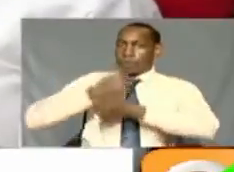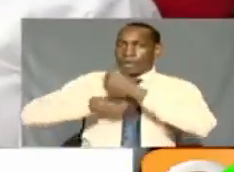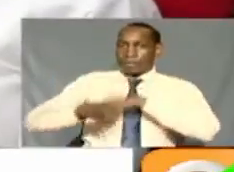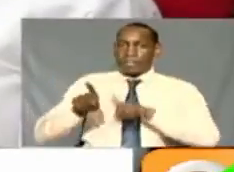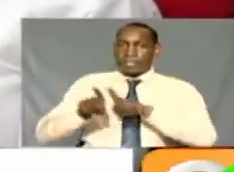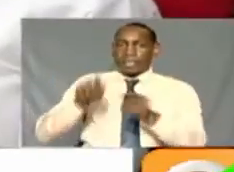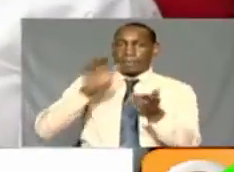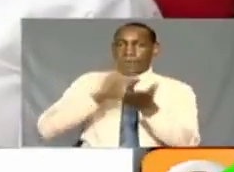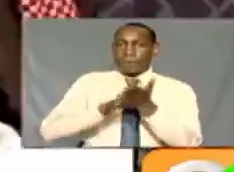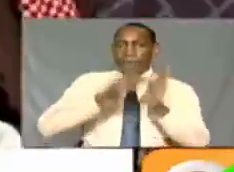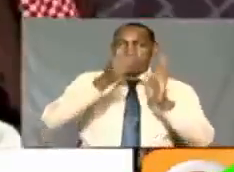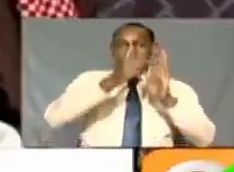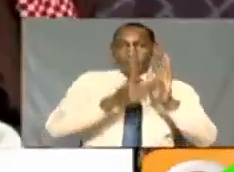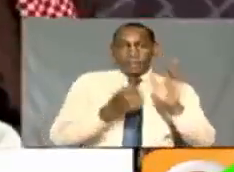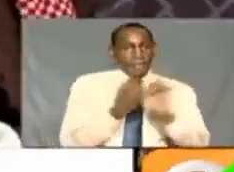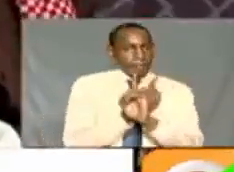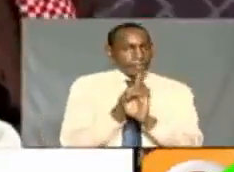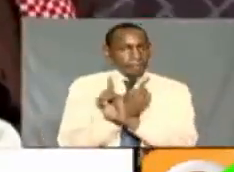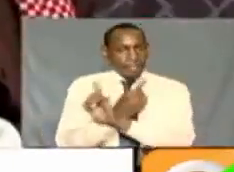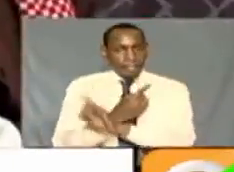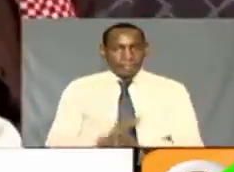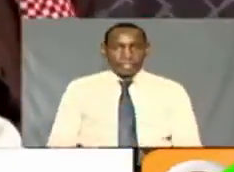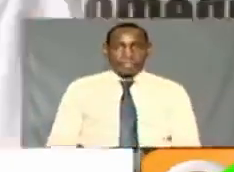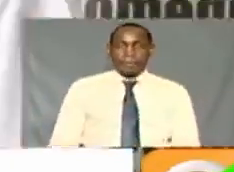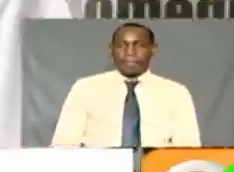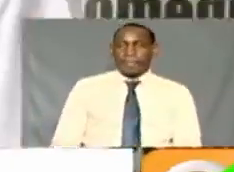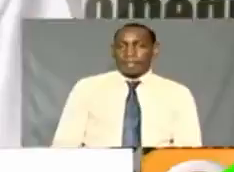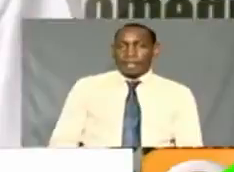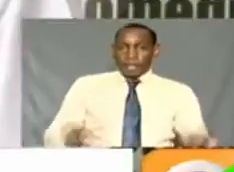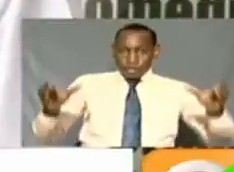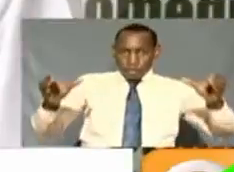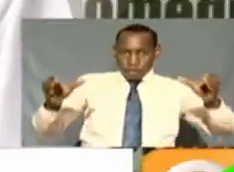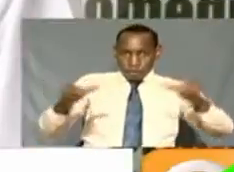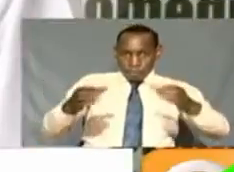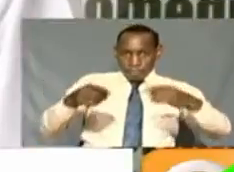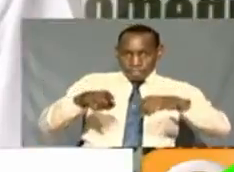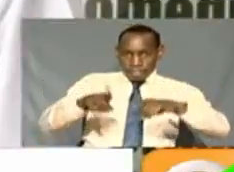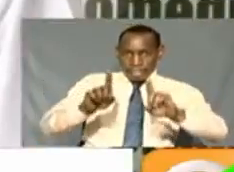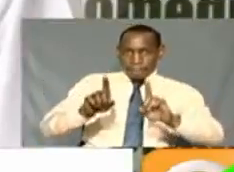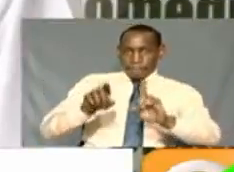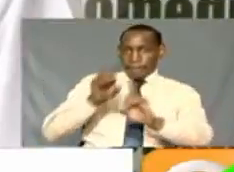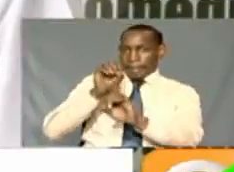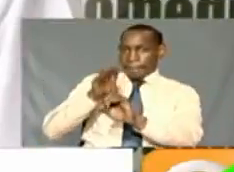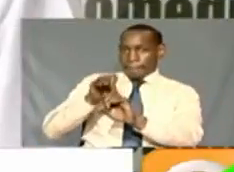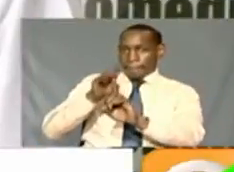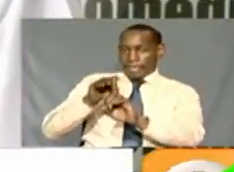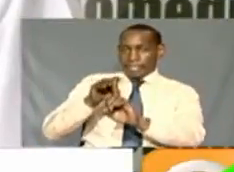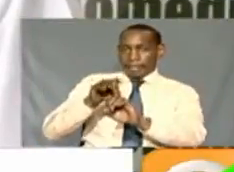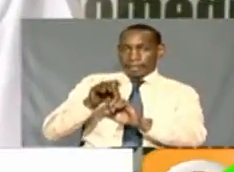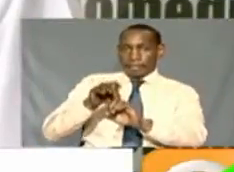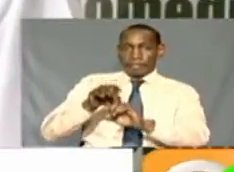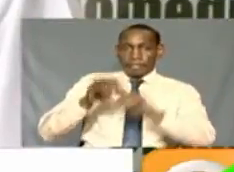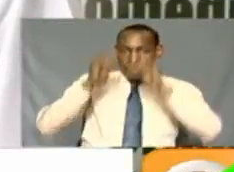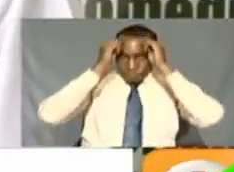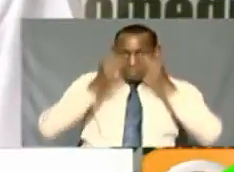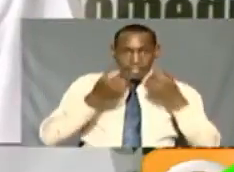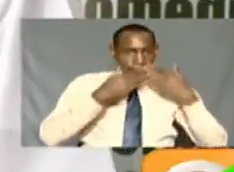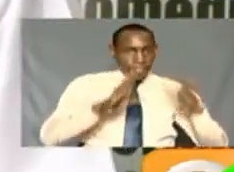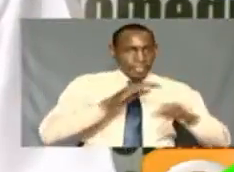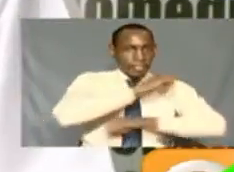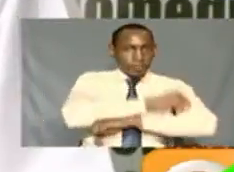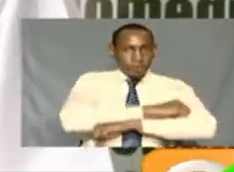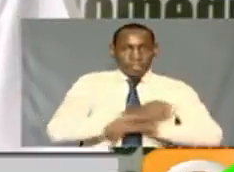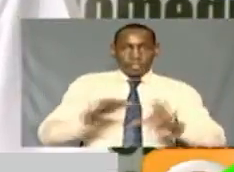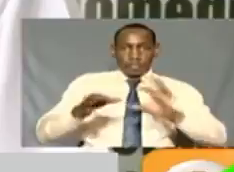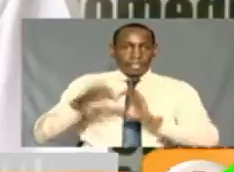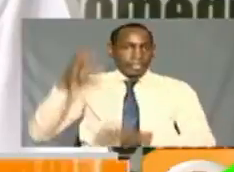kutoa mapendekezo kadhaa. Community to take upon itself to mentor school leavers to join teaching colleges by